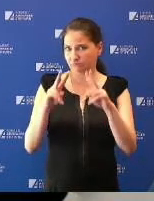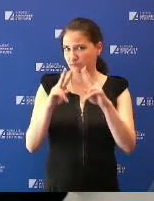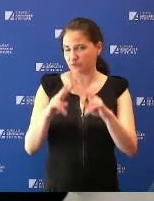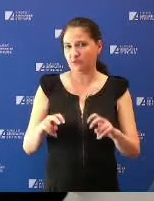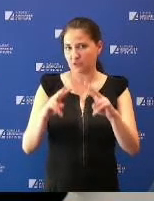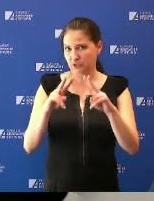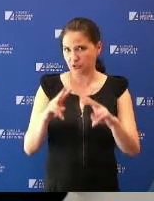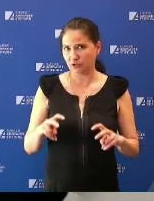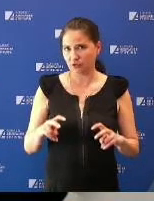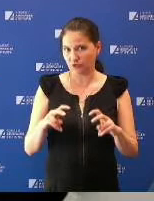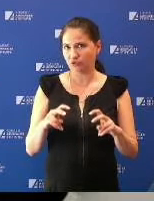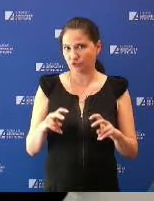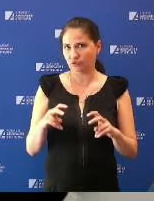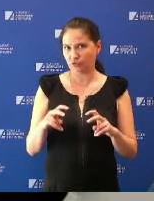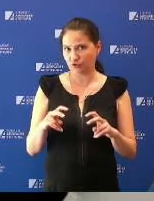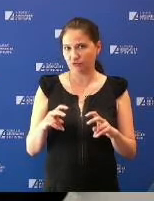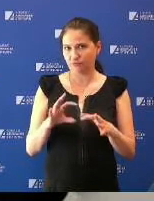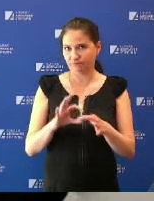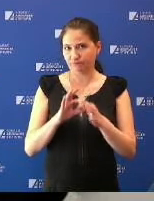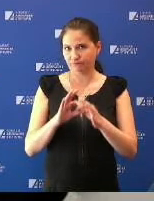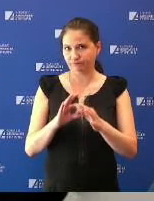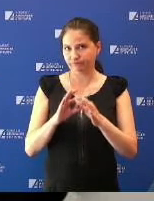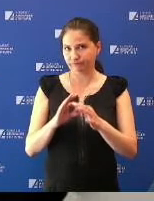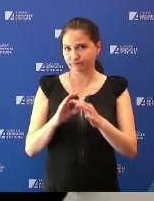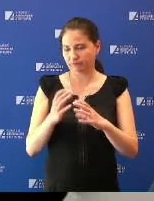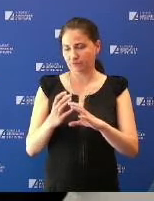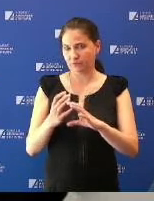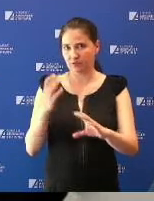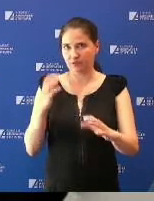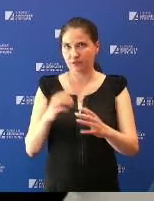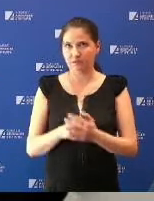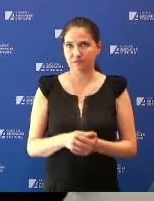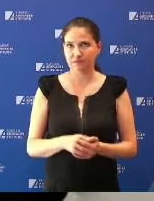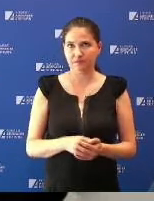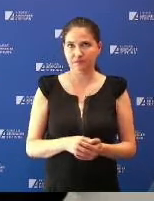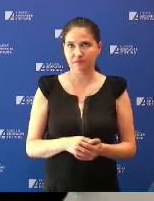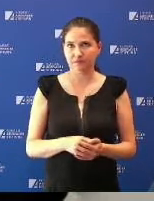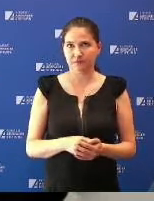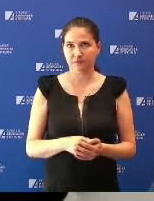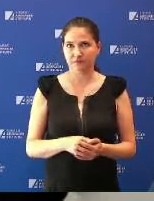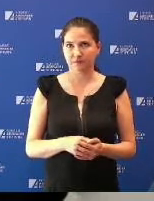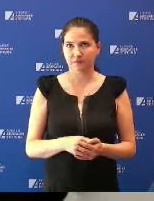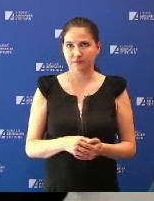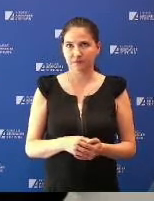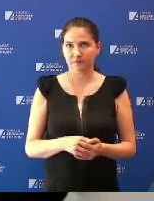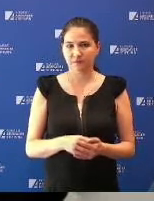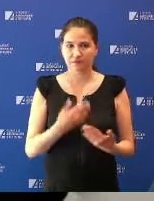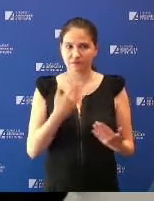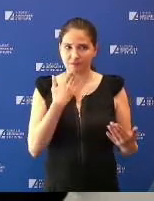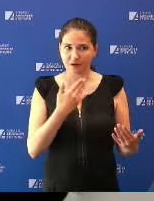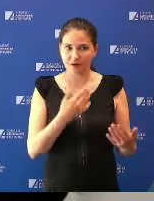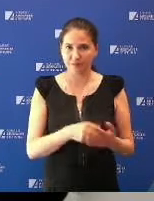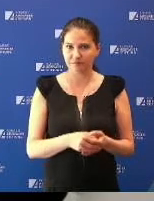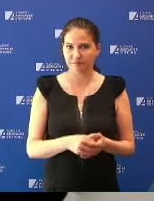Excellence, TESMS and Research for Autonomous Vehicles, Nanyang University.